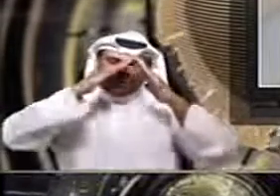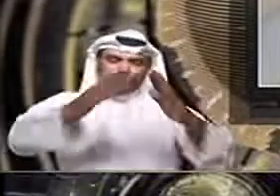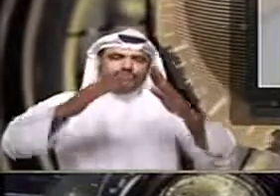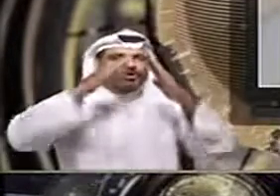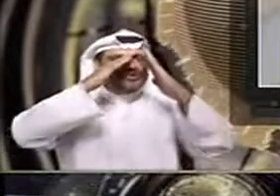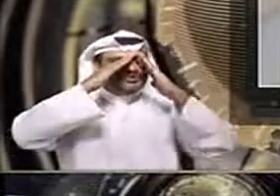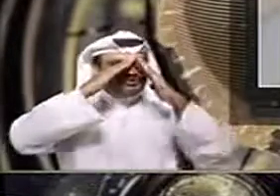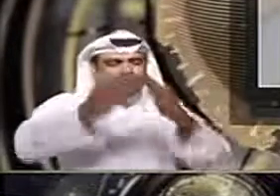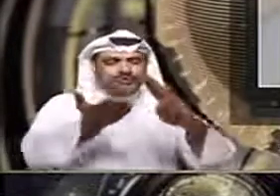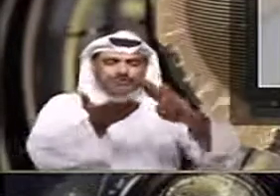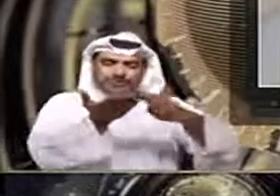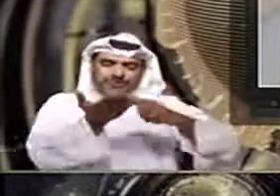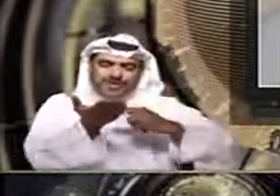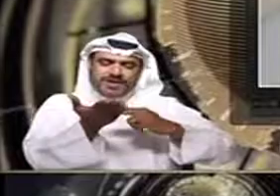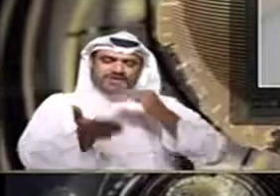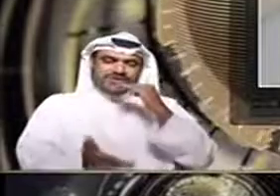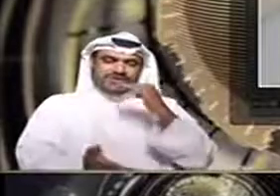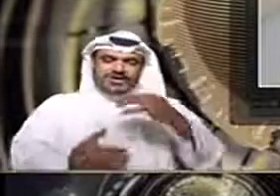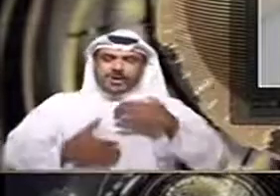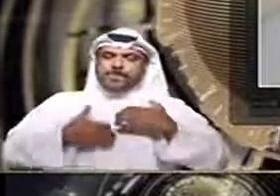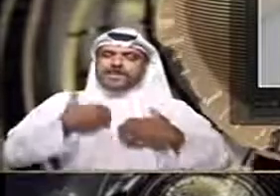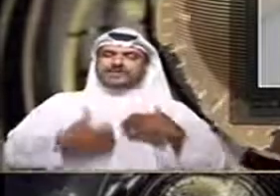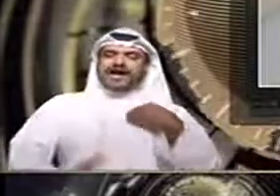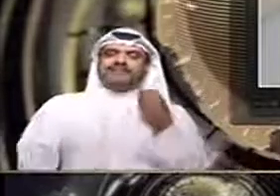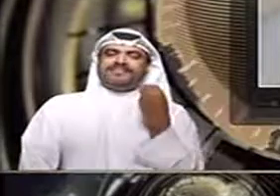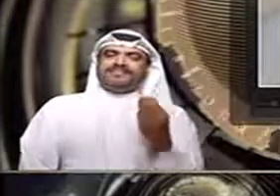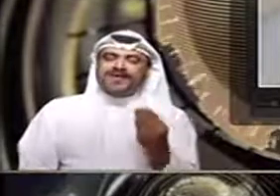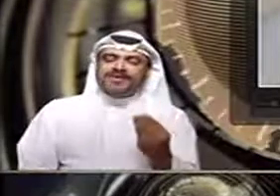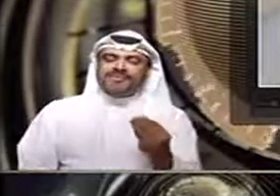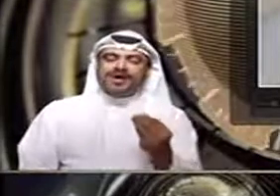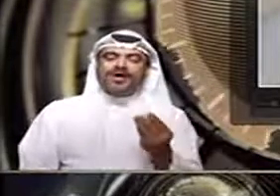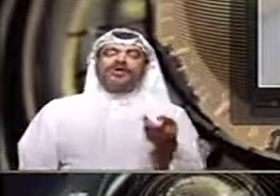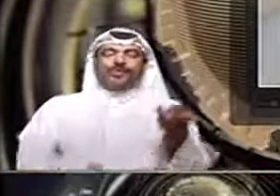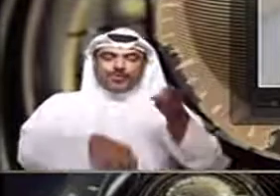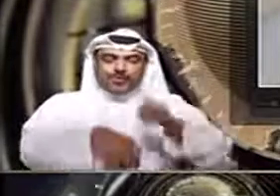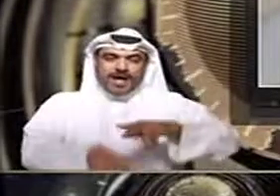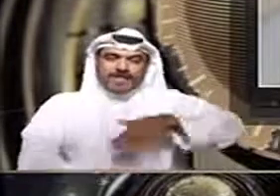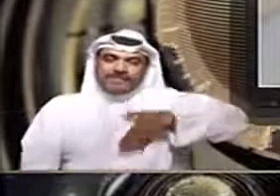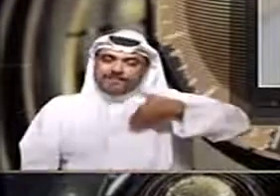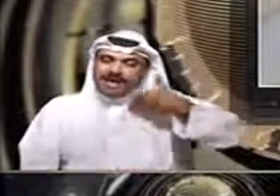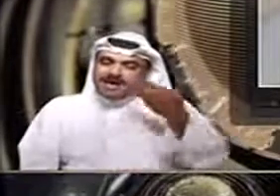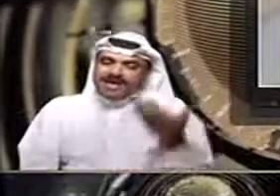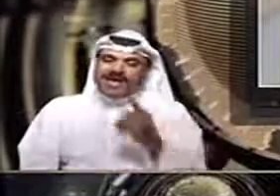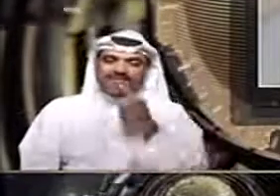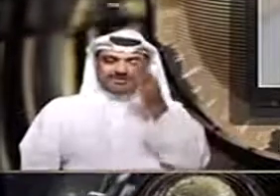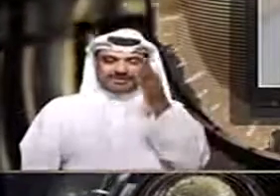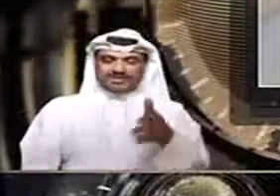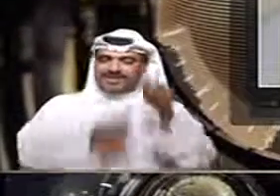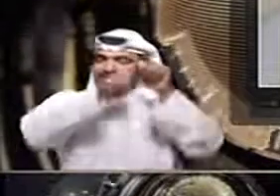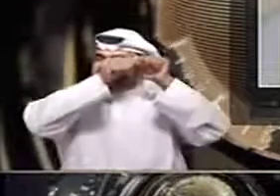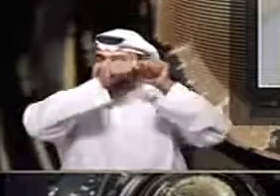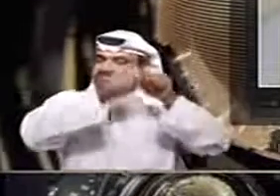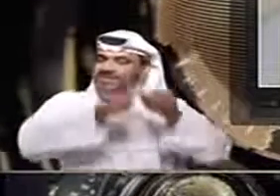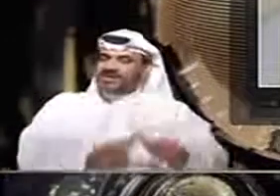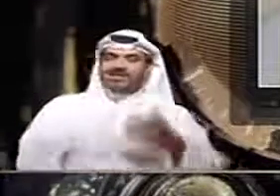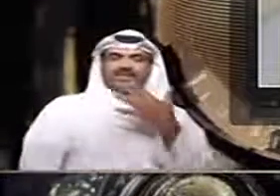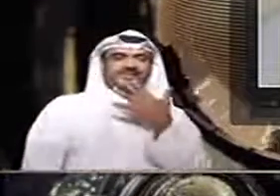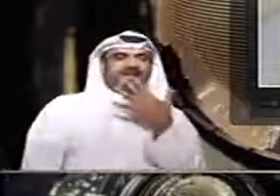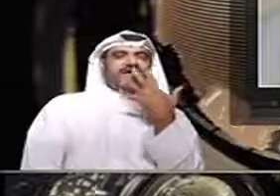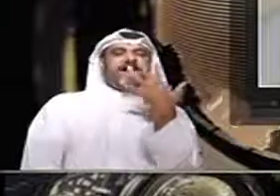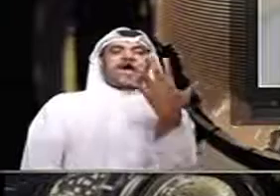خالص شكره على ما عبر عنه من مشاعر طيبة وتمنيات صادقة بمناسبة الذكرى 5 على قيام